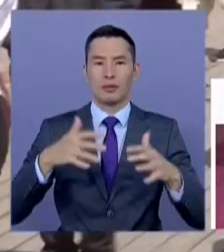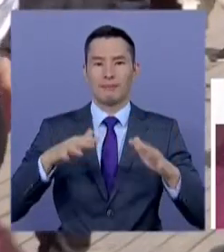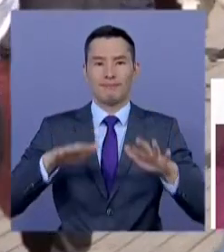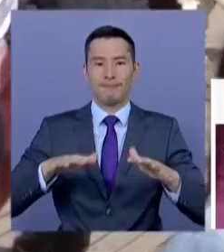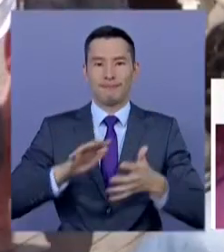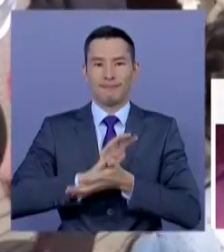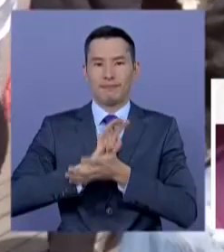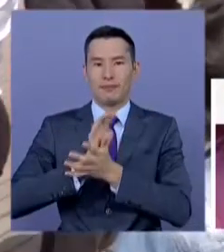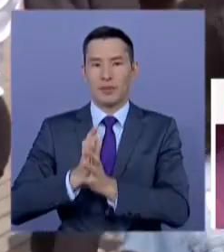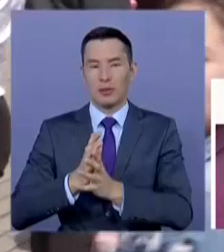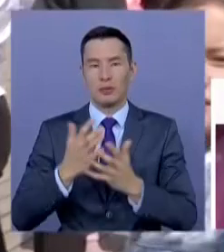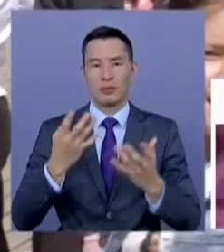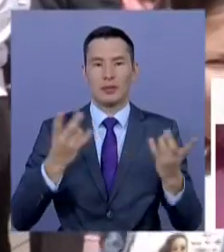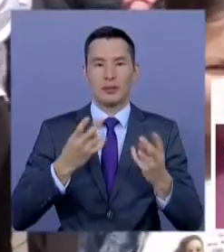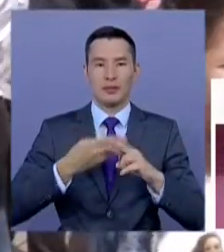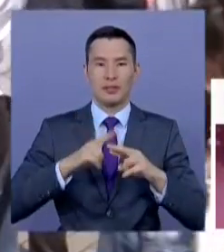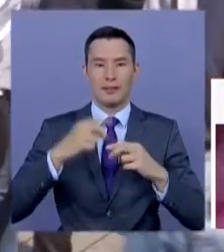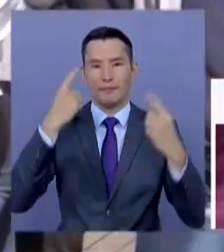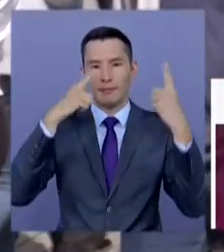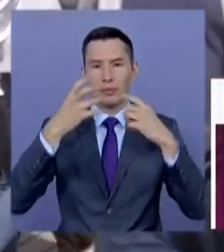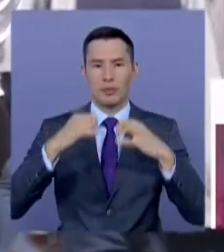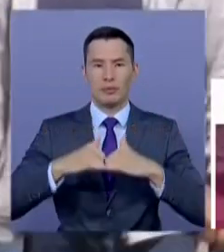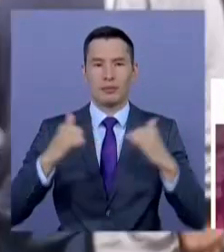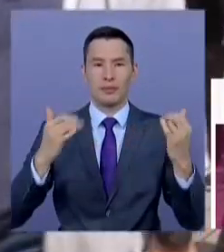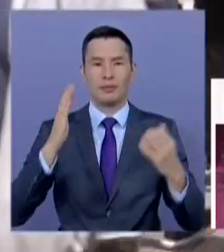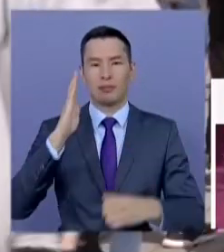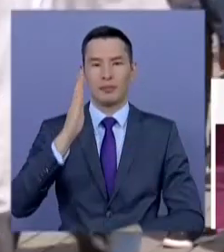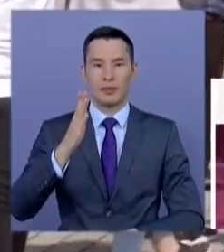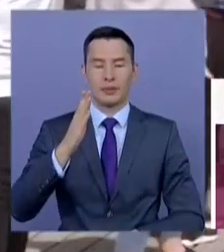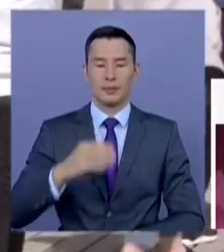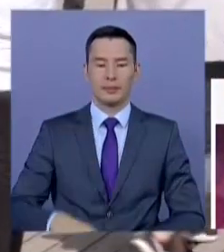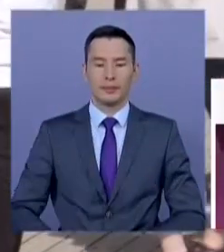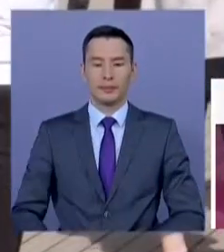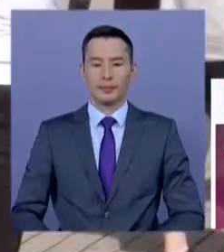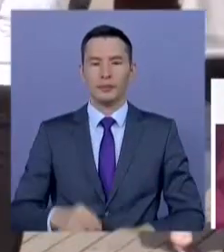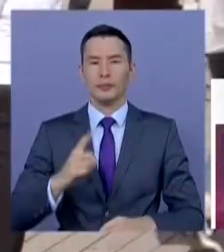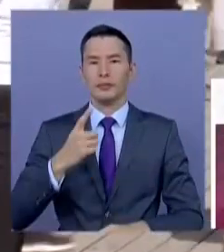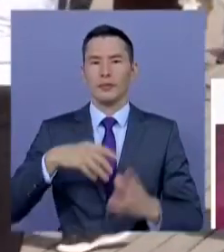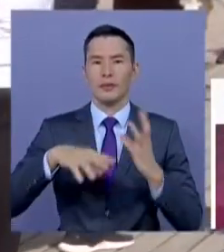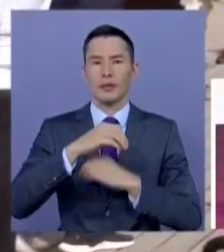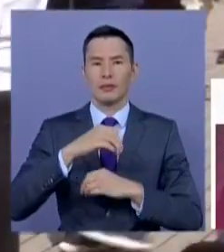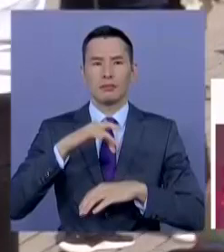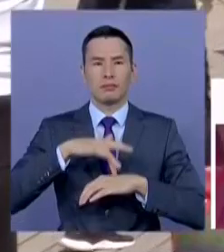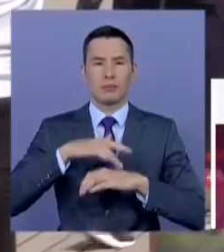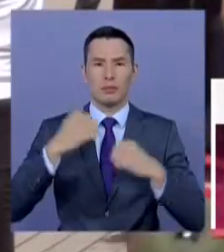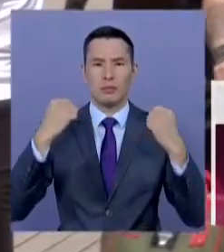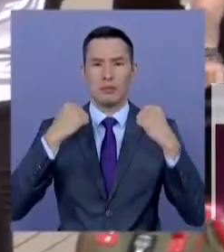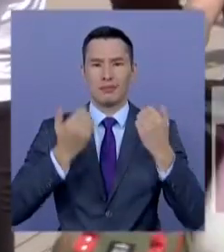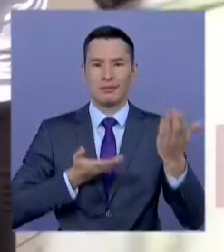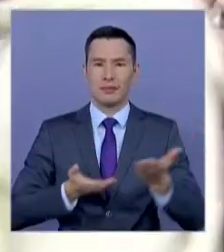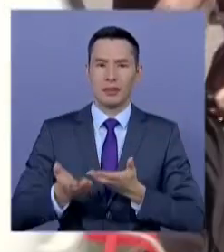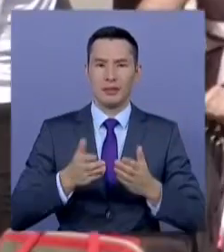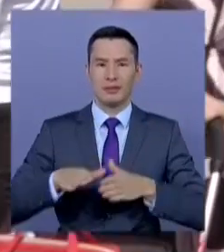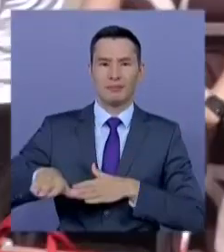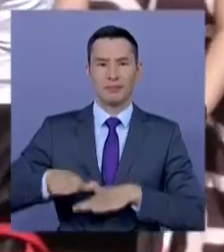тырысса да келушілерді қабылдап үлгермей жатыр. Бұл алматылықтар мен қала қонақтарының осы спорт түріне қызығушылығының артқанының дәлелі. Жыл